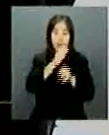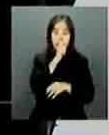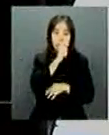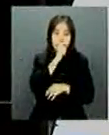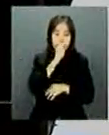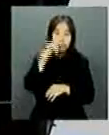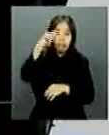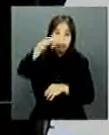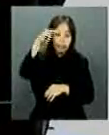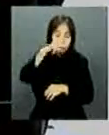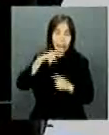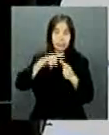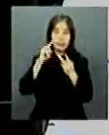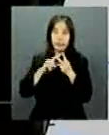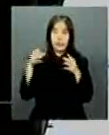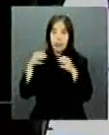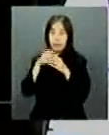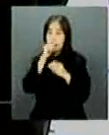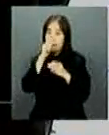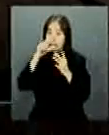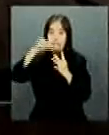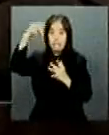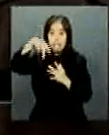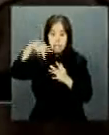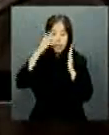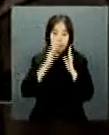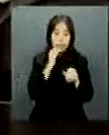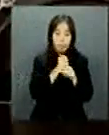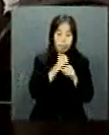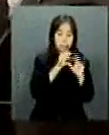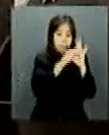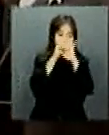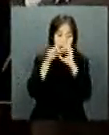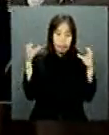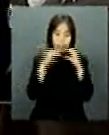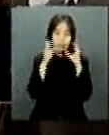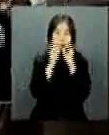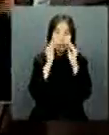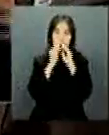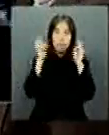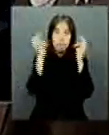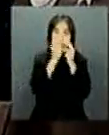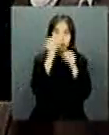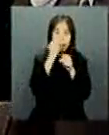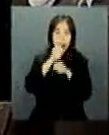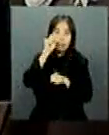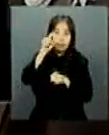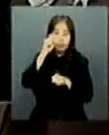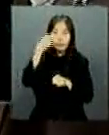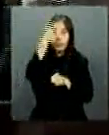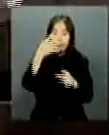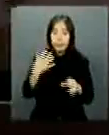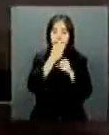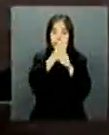องฝ่ายสืบสวนชุดนครบาล2และเจ้าหน้าที่ที่เกี่ยวข้องร่วมประชุมเร่งรัดคดีคนร้ายบุกยิงนายชุติเดชสุวรรณเกิด